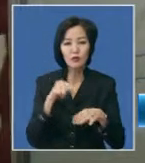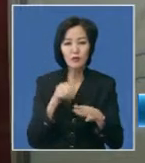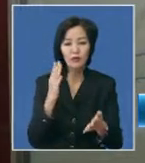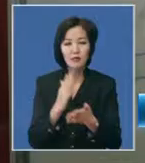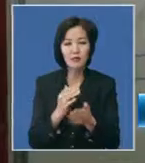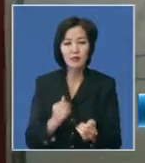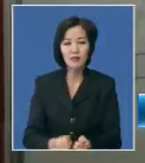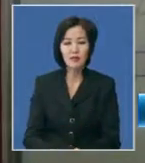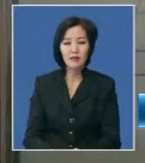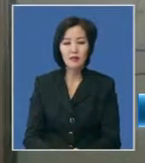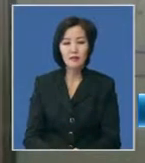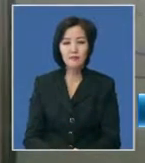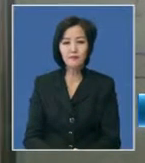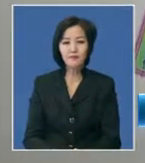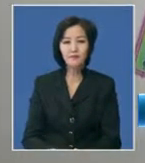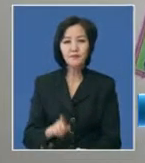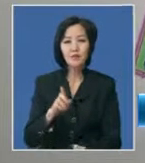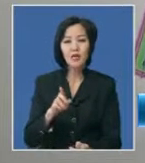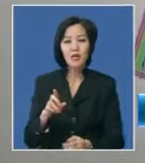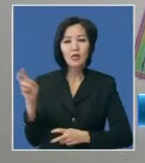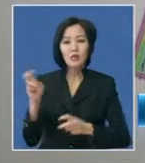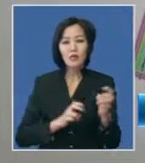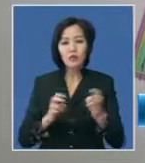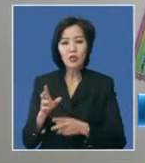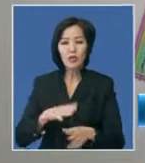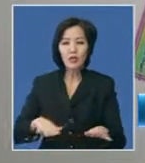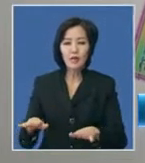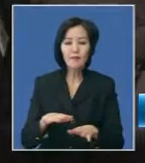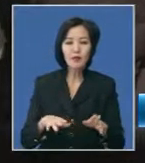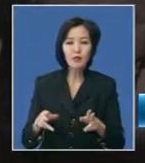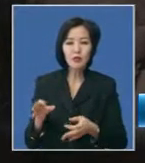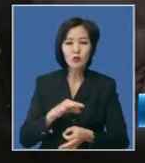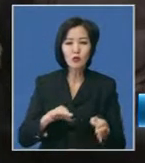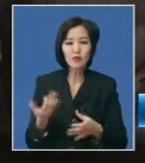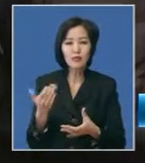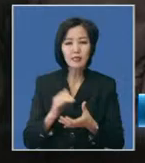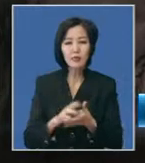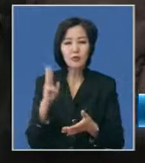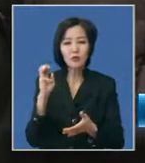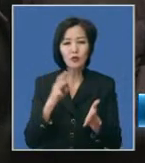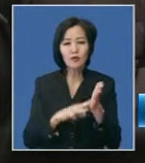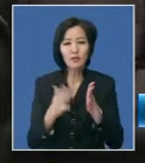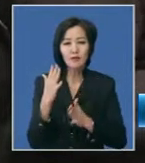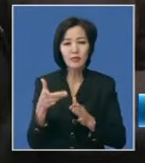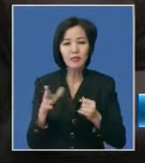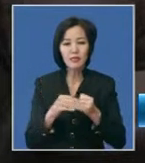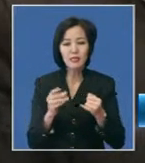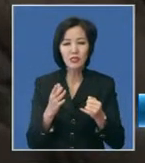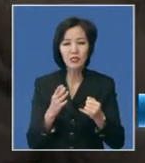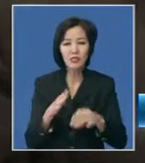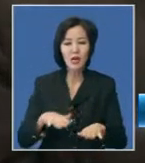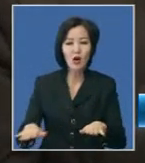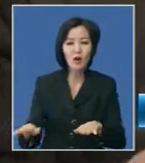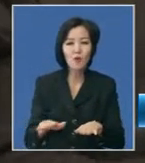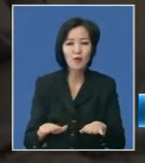тигізеді. Береке индустриалды аймағының да жобасы таныстырылды. Жалпы көлемі 385 гектарға жоқ жерді алып жатқан